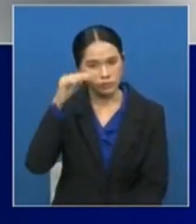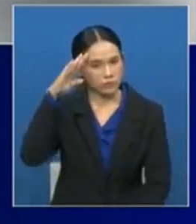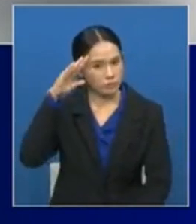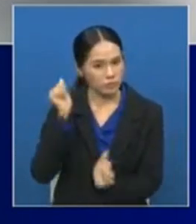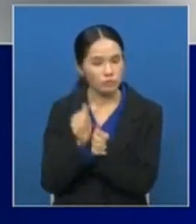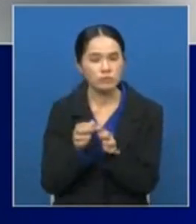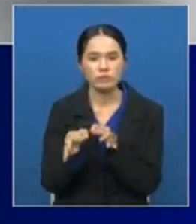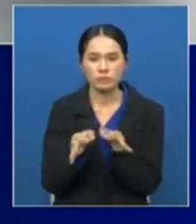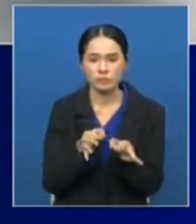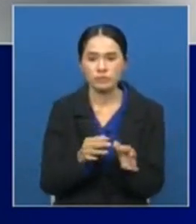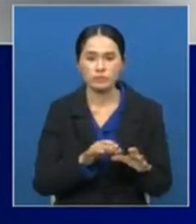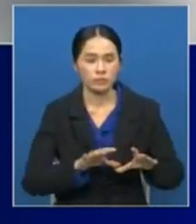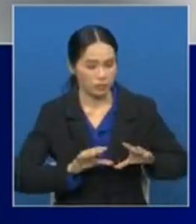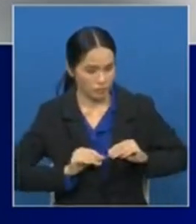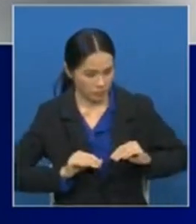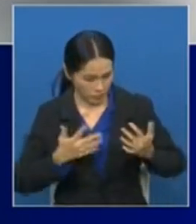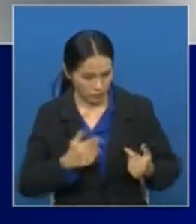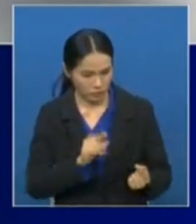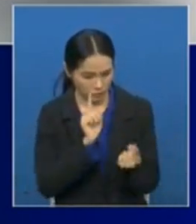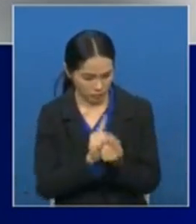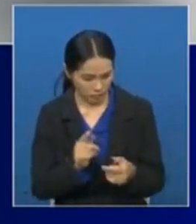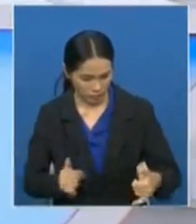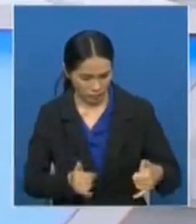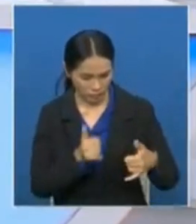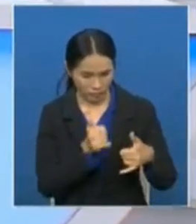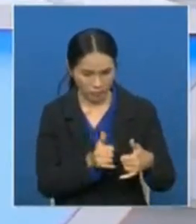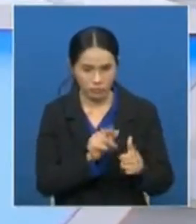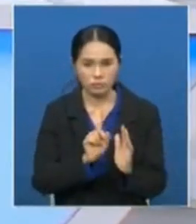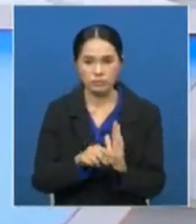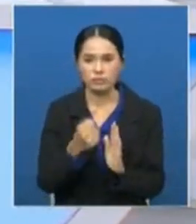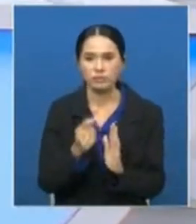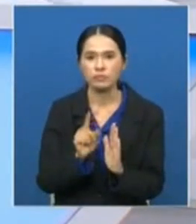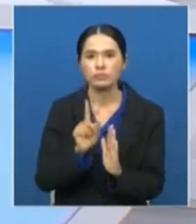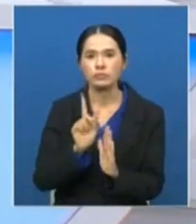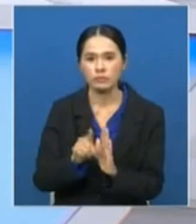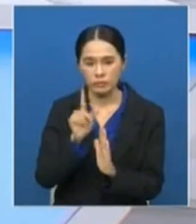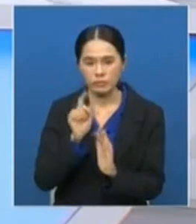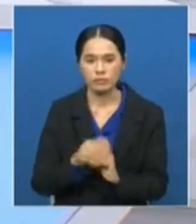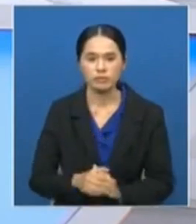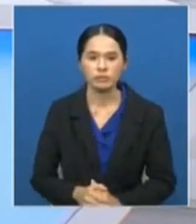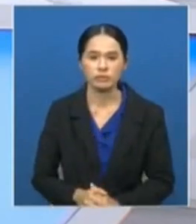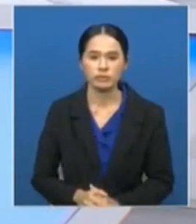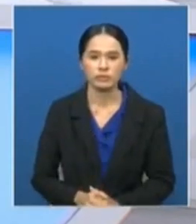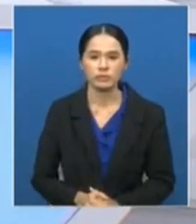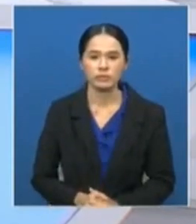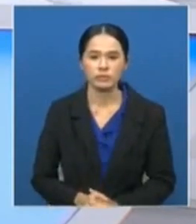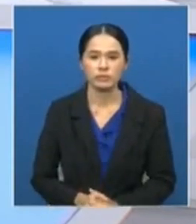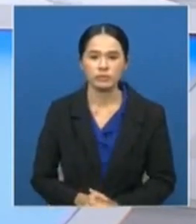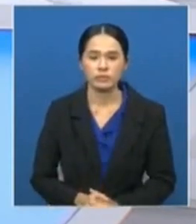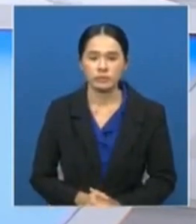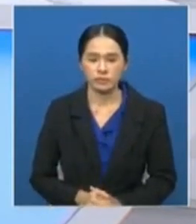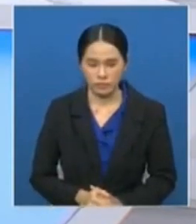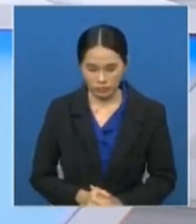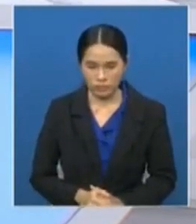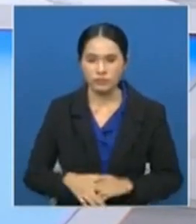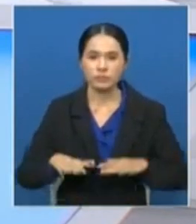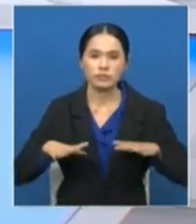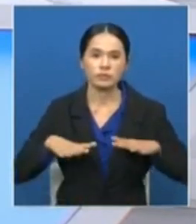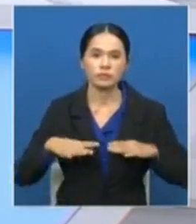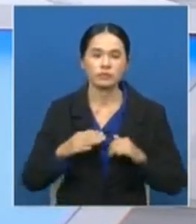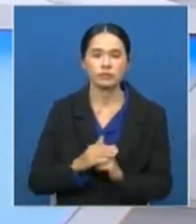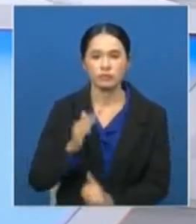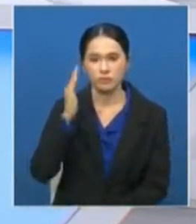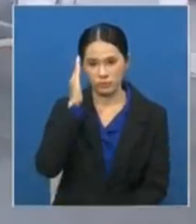ได้ว่า รับแจ้งความแล้วจริงๆคุณอยู่ในโรงพักอ่ะตั้ง11นาที โอ้คุณผู้ชมพักแป๊บเดียวแล้วช่วง